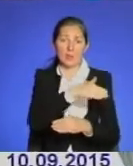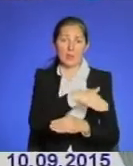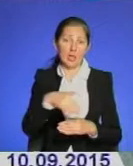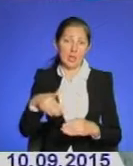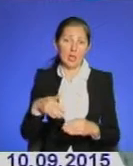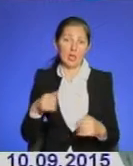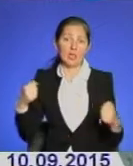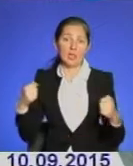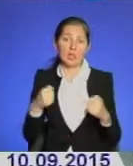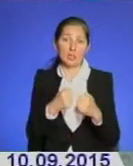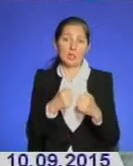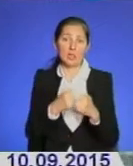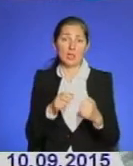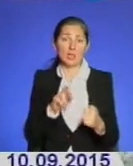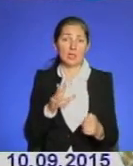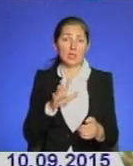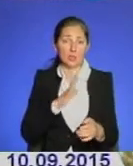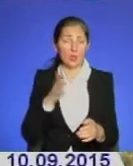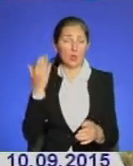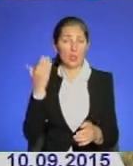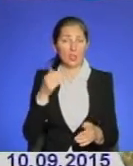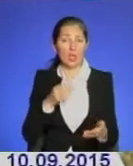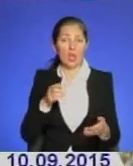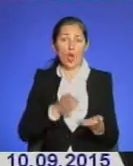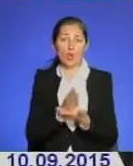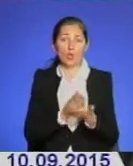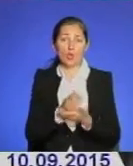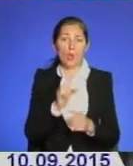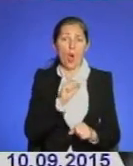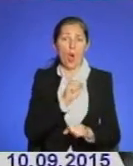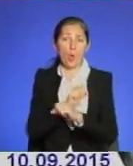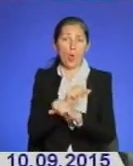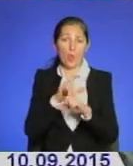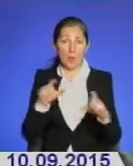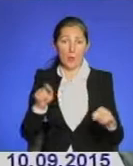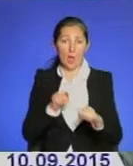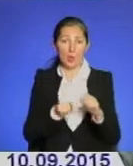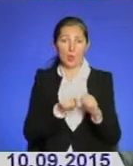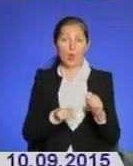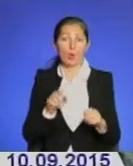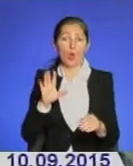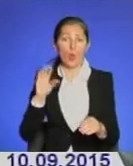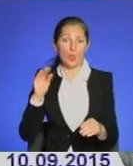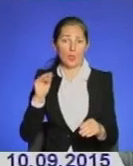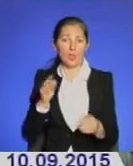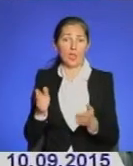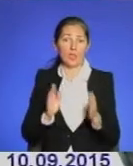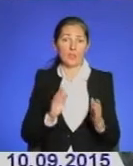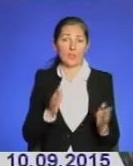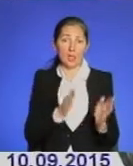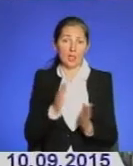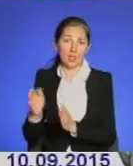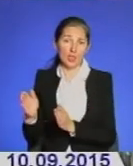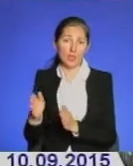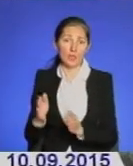раніше, і несення служби на блокпостах, це контрольно-пропускний режим. Під час останньої ротації це було, ми безпосередньо